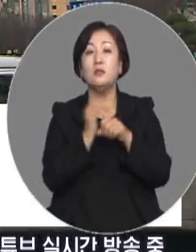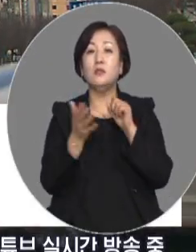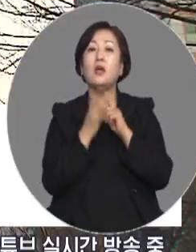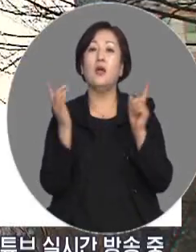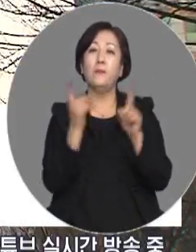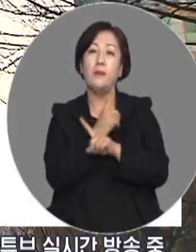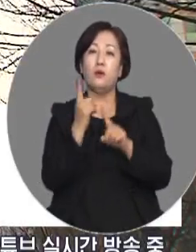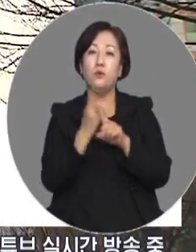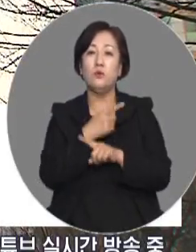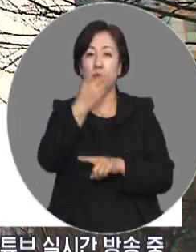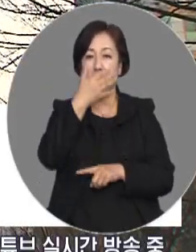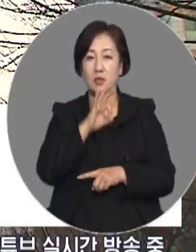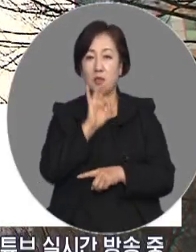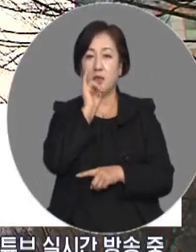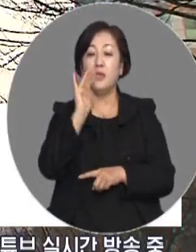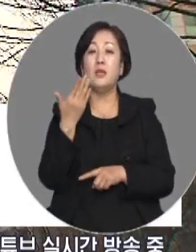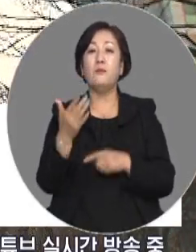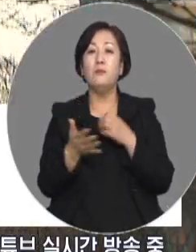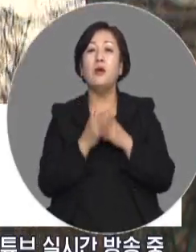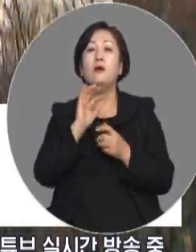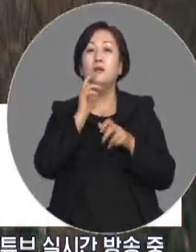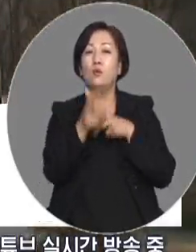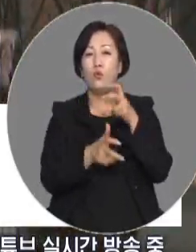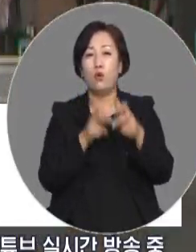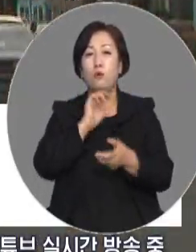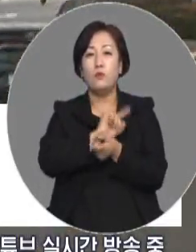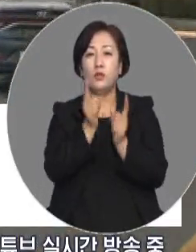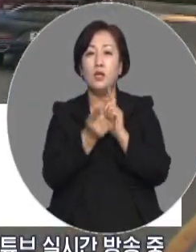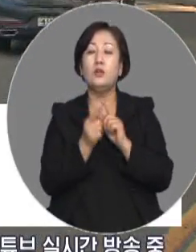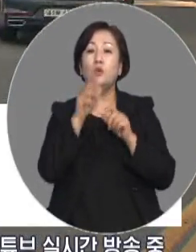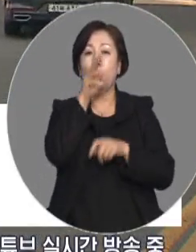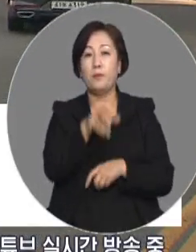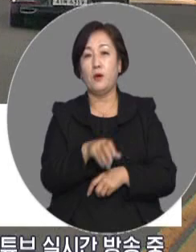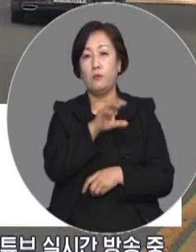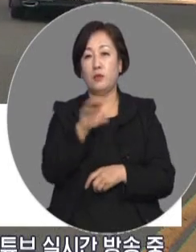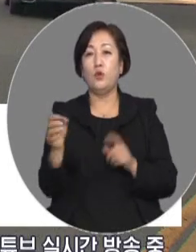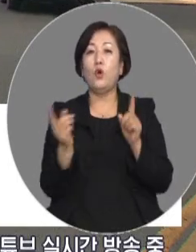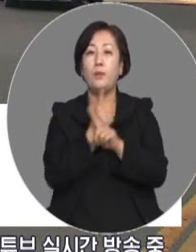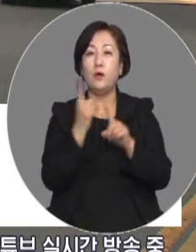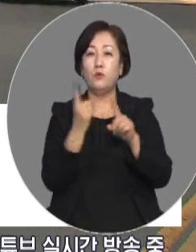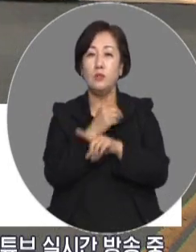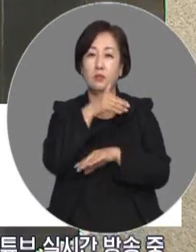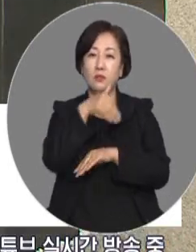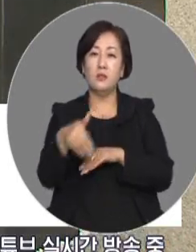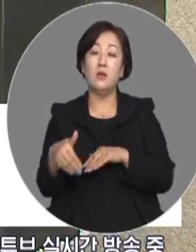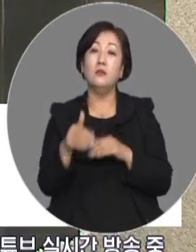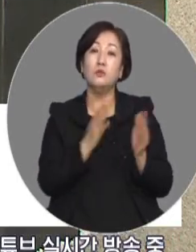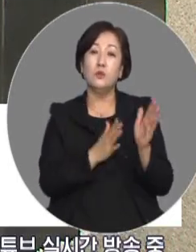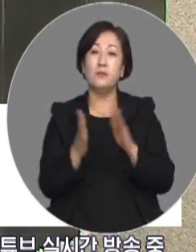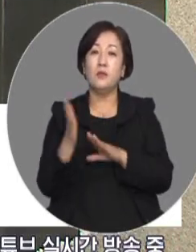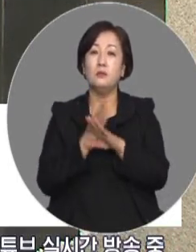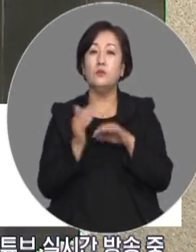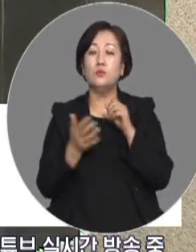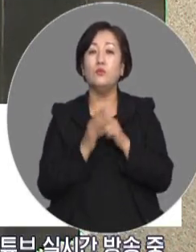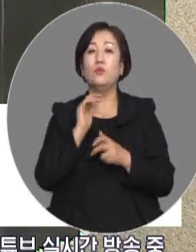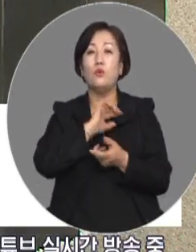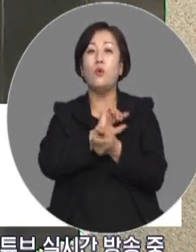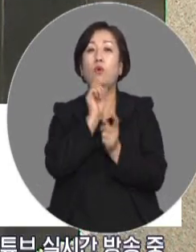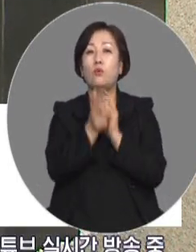긍정적인 효과가 확인되면 공업탑 로터리도 평면 교차로로 전환할 계획입니다. 시는 공업탑의